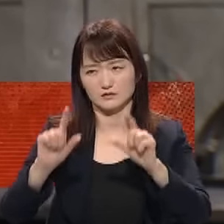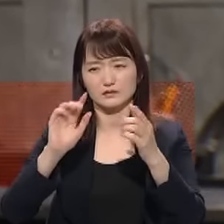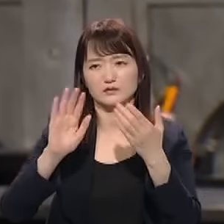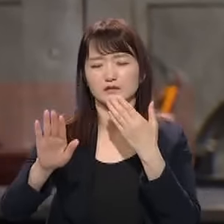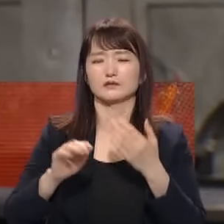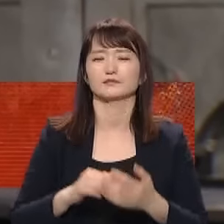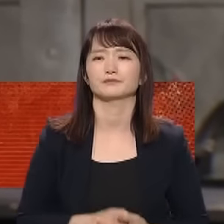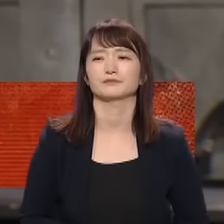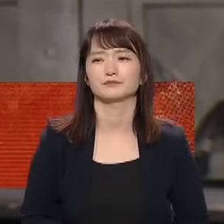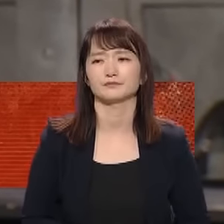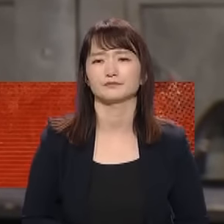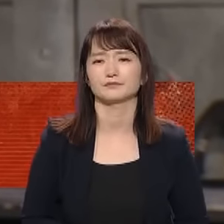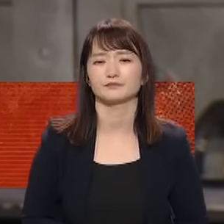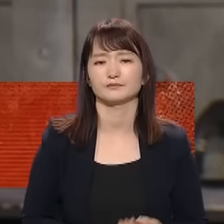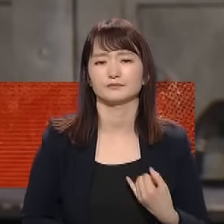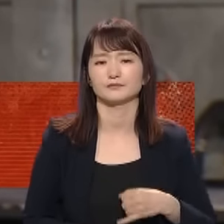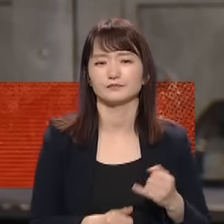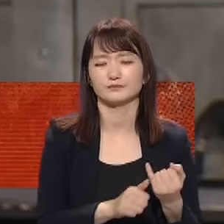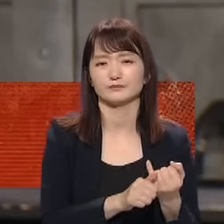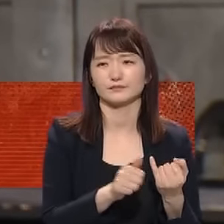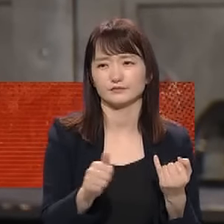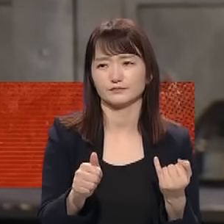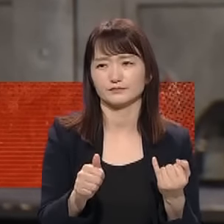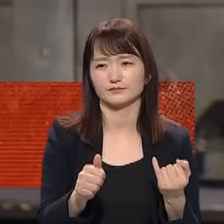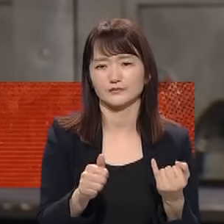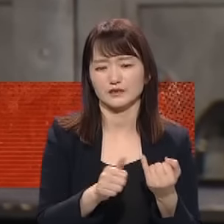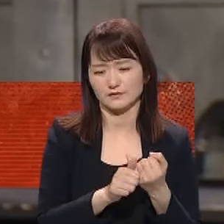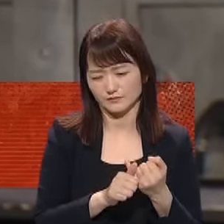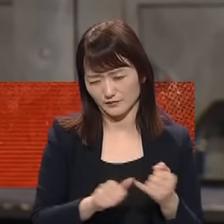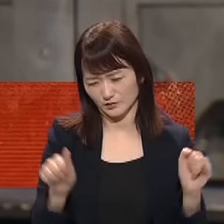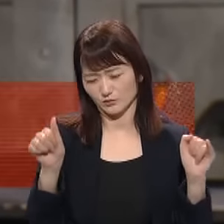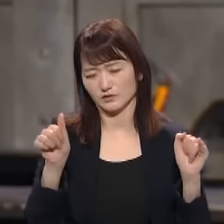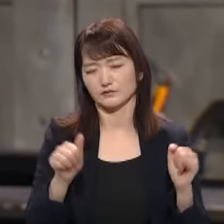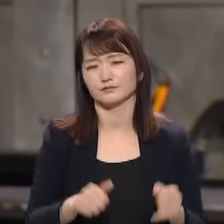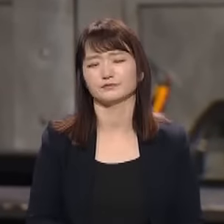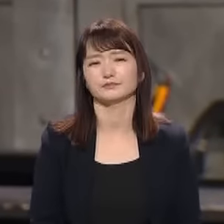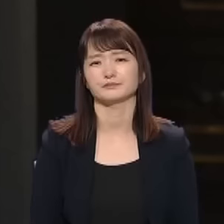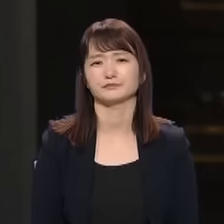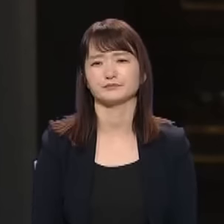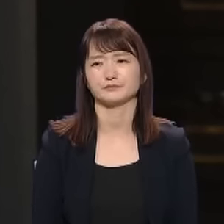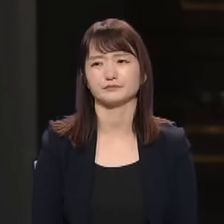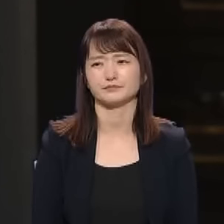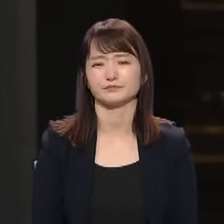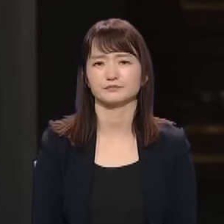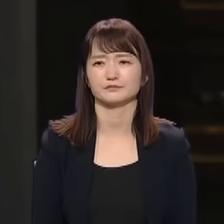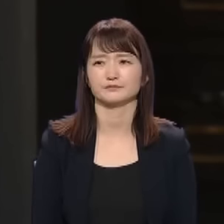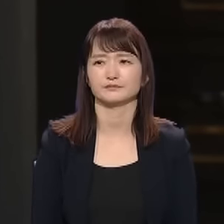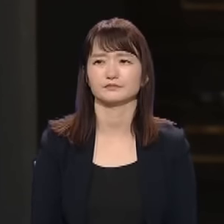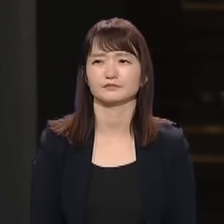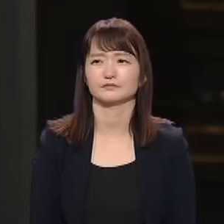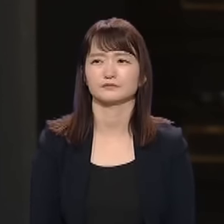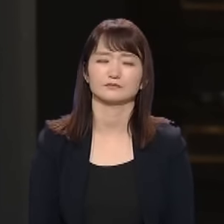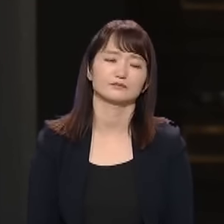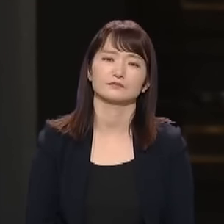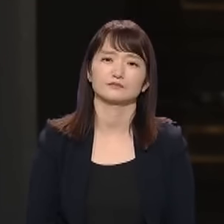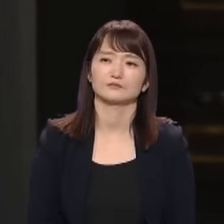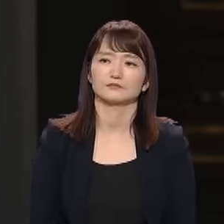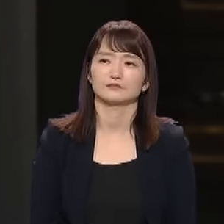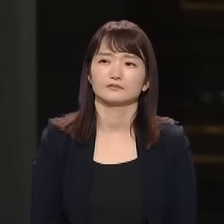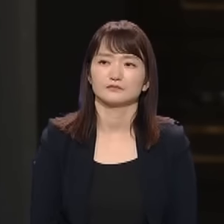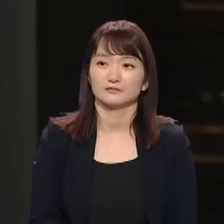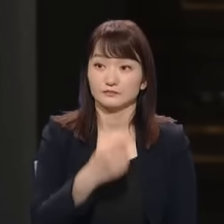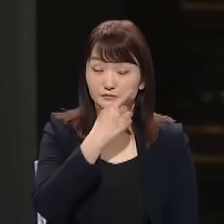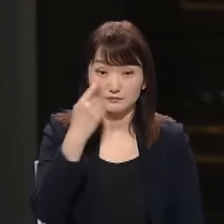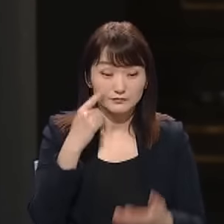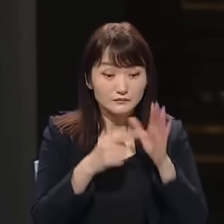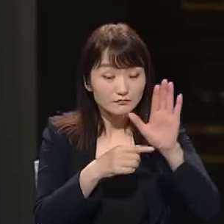지금 말씀처럼 사위하고 이 제보자 이혼을 하게 됐다고 합니다. 자, 또 그러실 수 있어요. 증거 있냐? 한쪽 말만